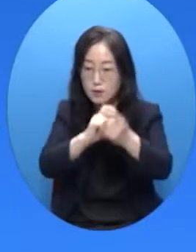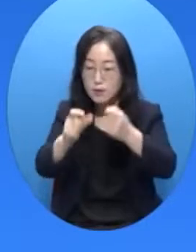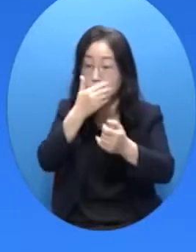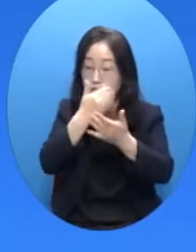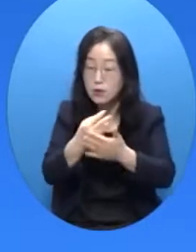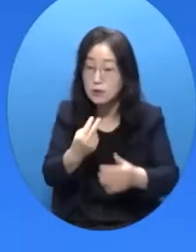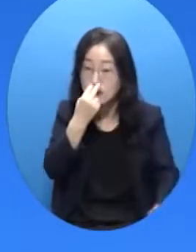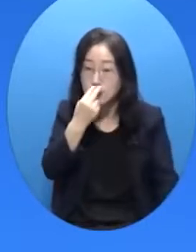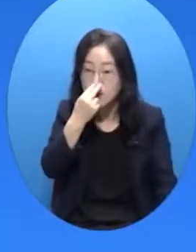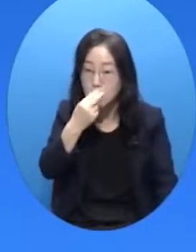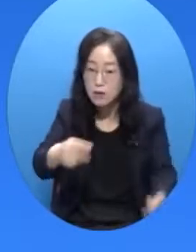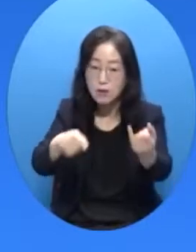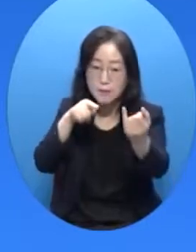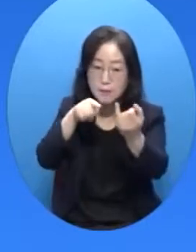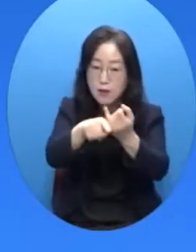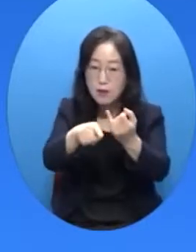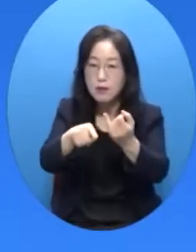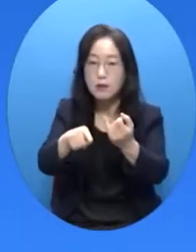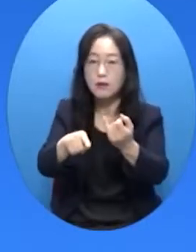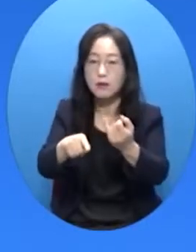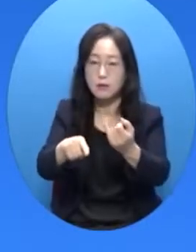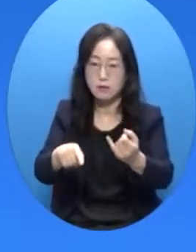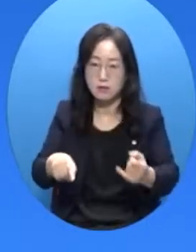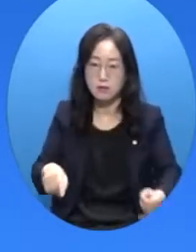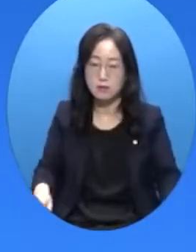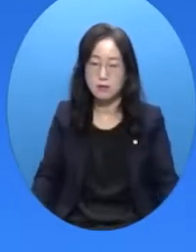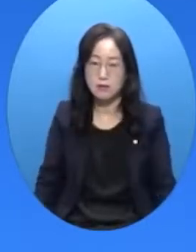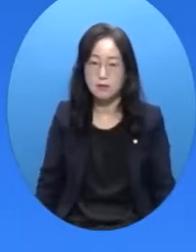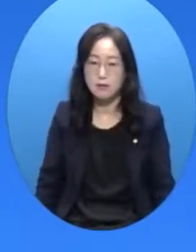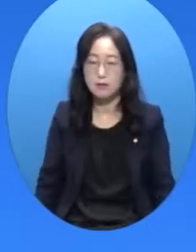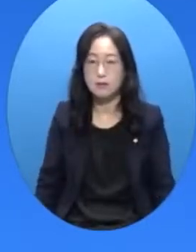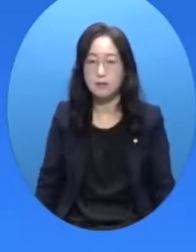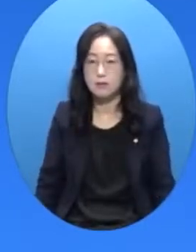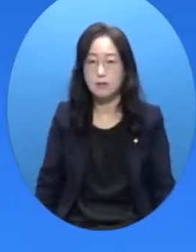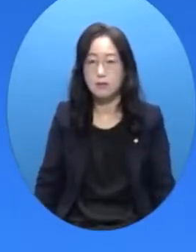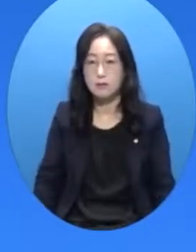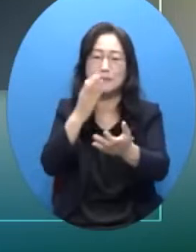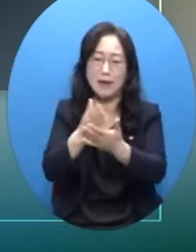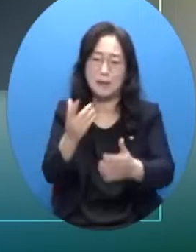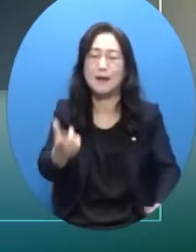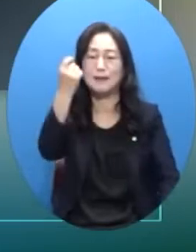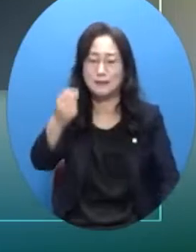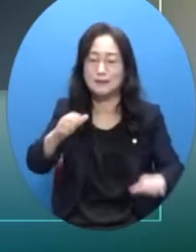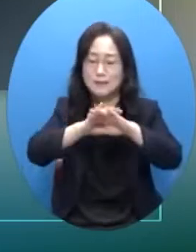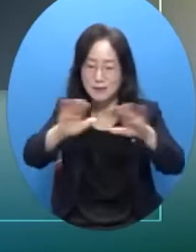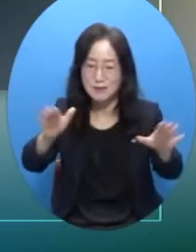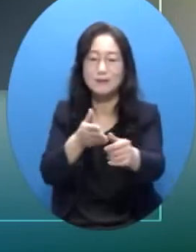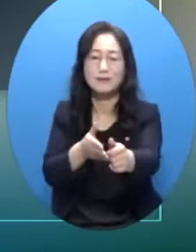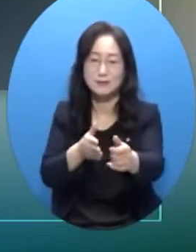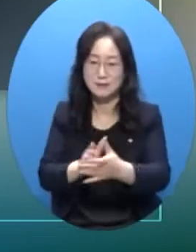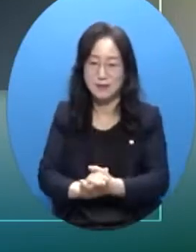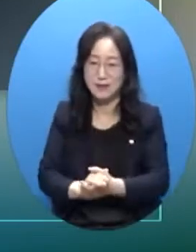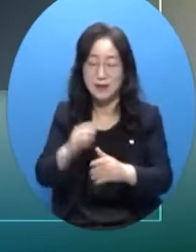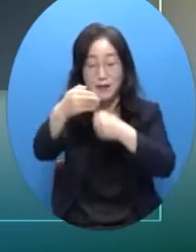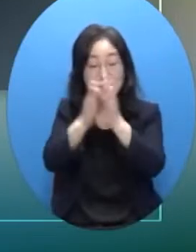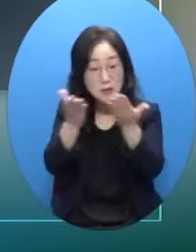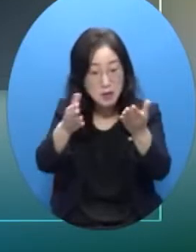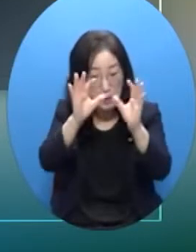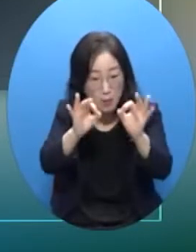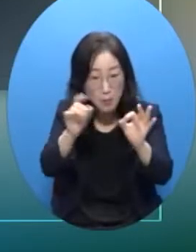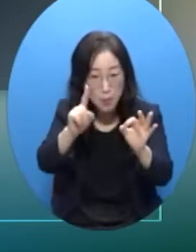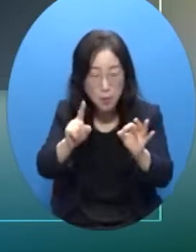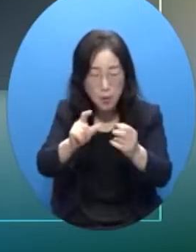어느 계명이 크니까? 예수께서 이르시되, 내 마음을 다하고 목숨을